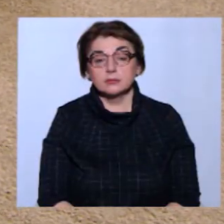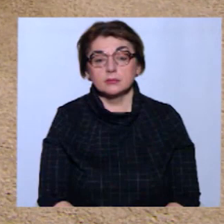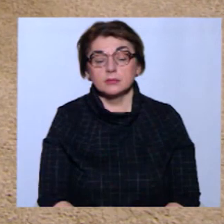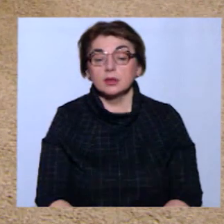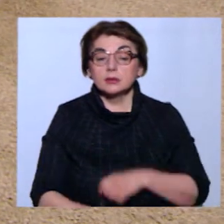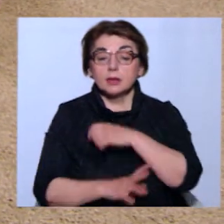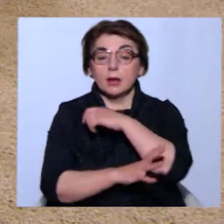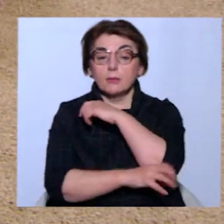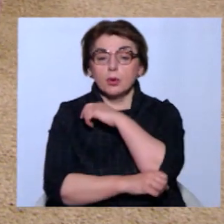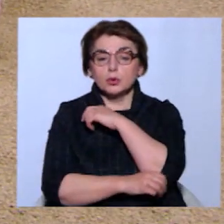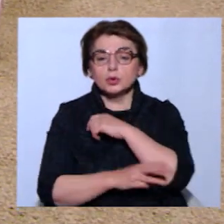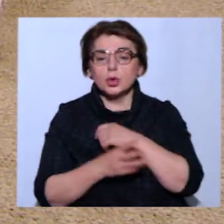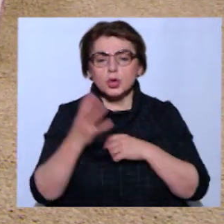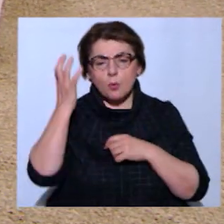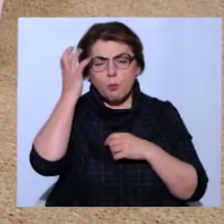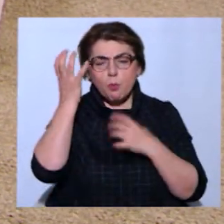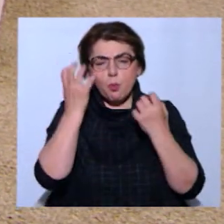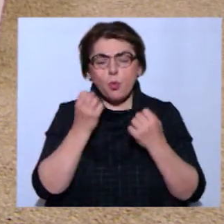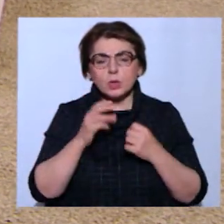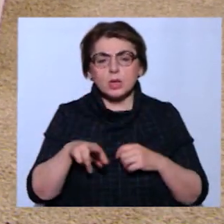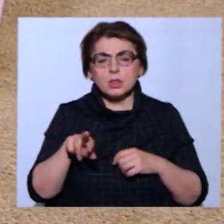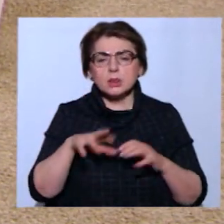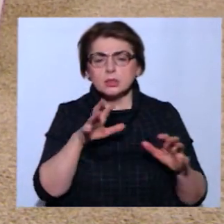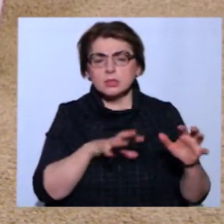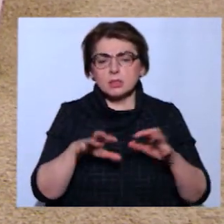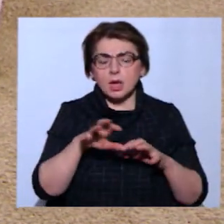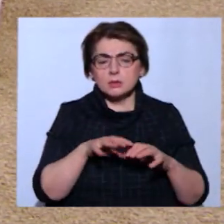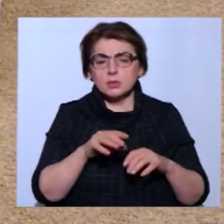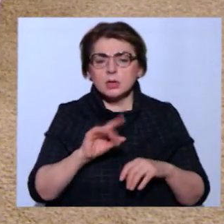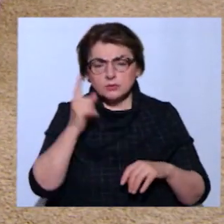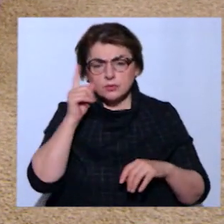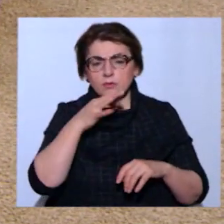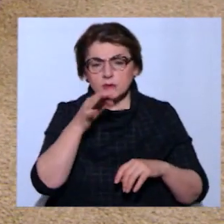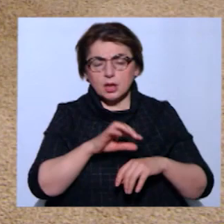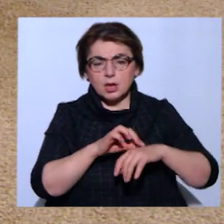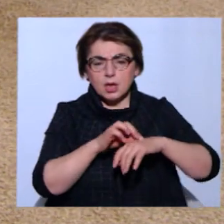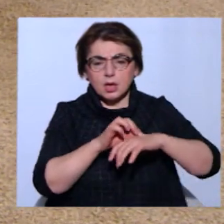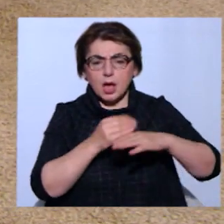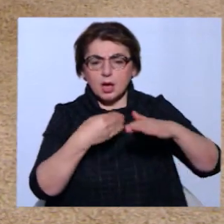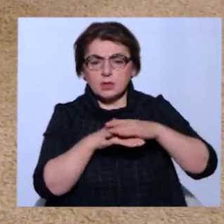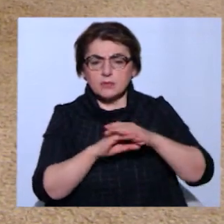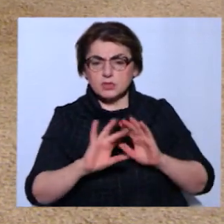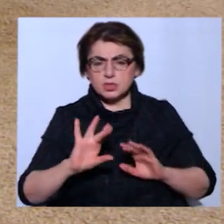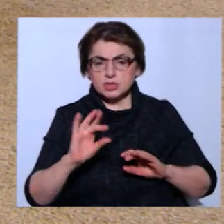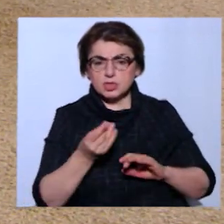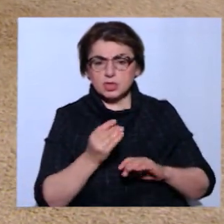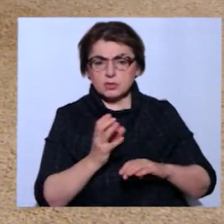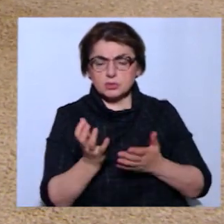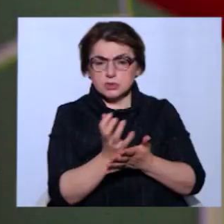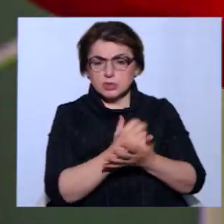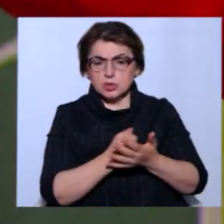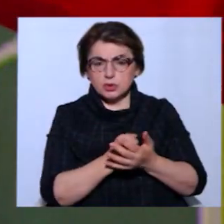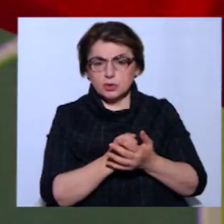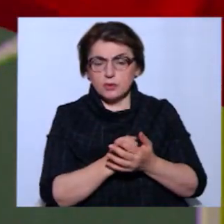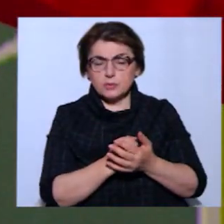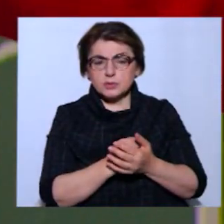და ბოლოს, მურა დათვი. ჩვენ ვთქვით, რომ მურა დათვი კანქვეშ ცხიმს იგროვებს და ზამთრის ცილს ეძლევა.